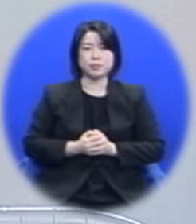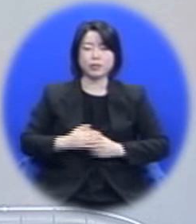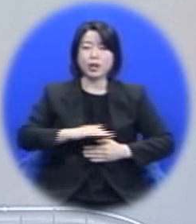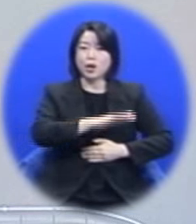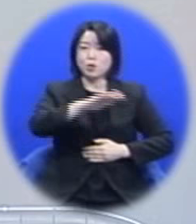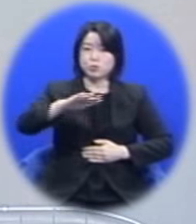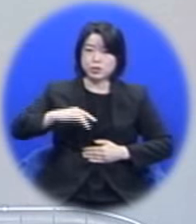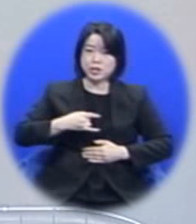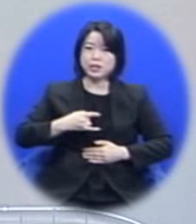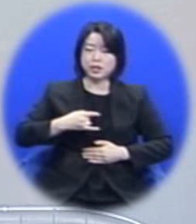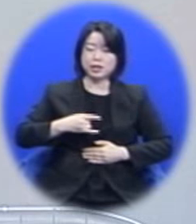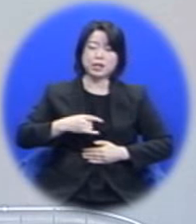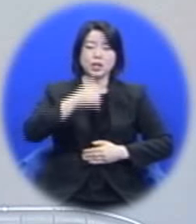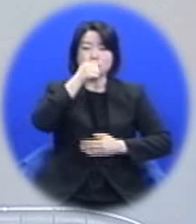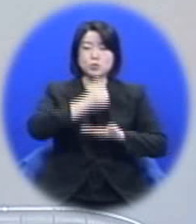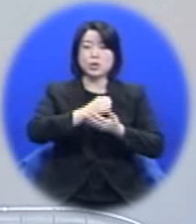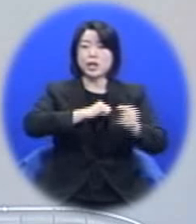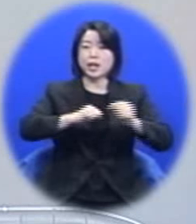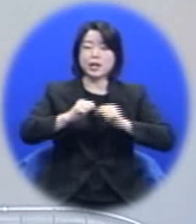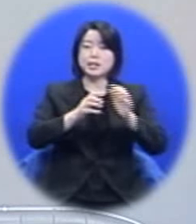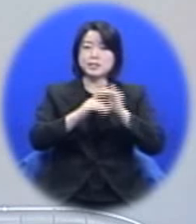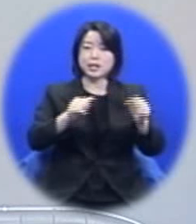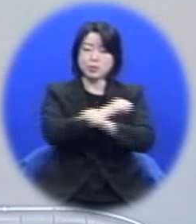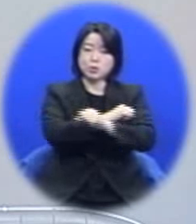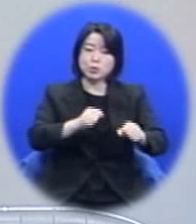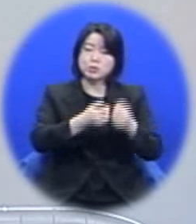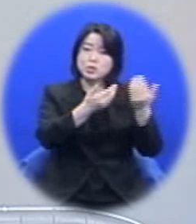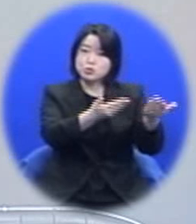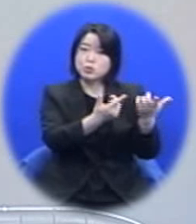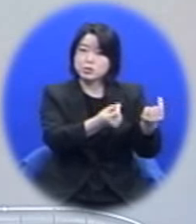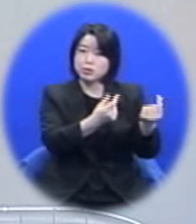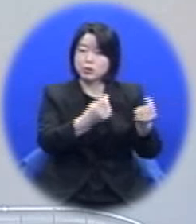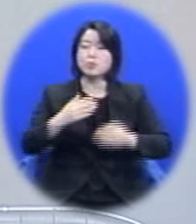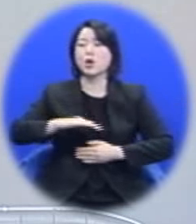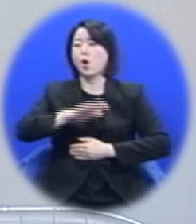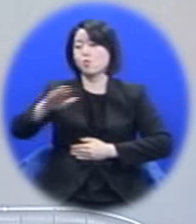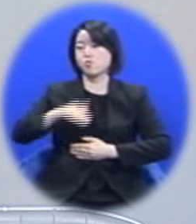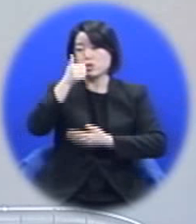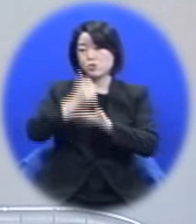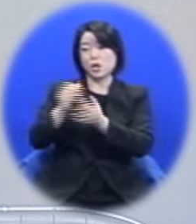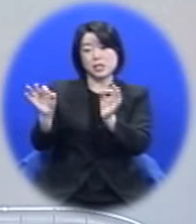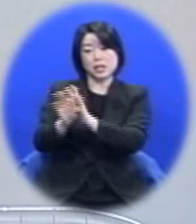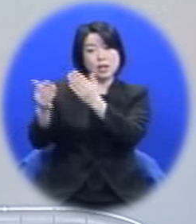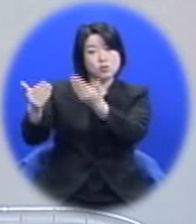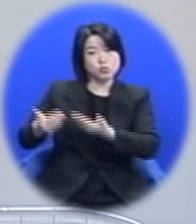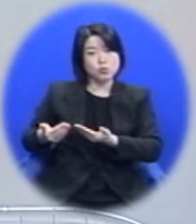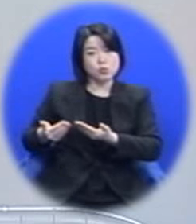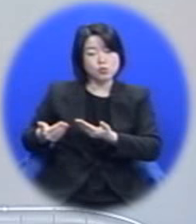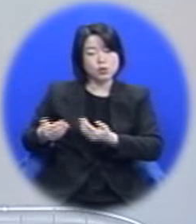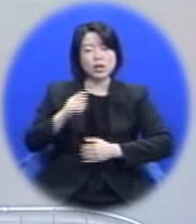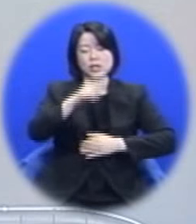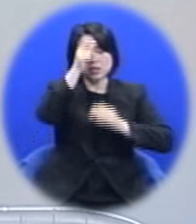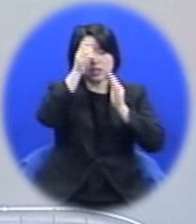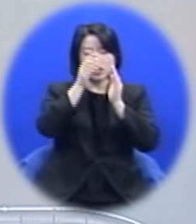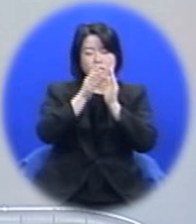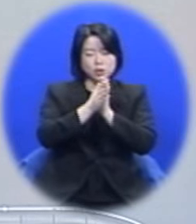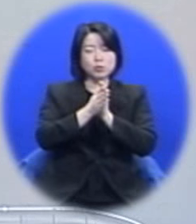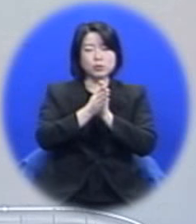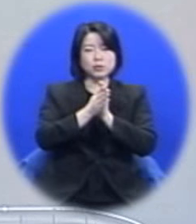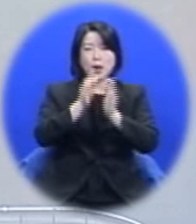우리가 우리에게 죄 지은 자를 사하여 준 것 같이 우리 죄를 사하여 주옵시고, 이 기도는요 말할 수 없는